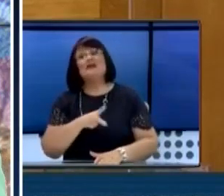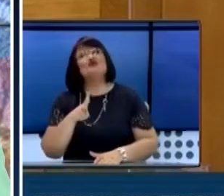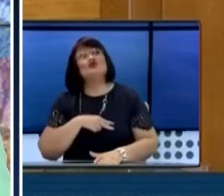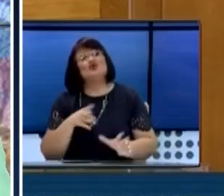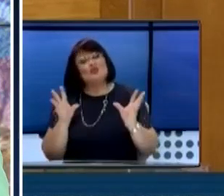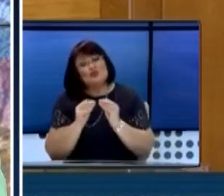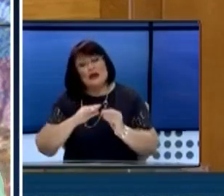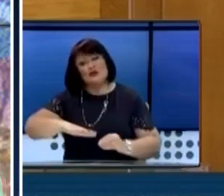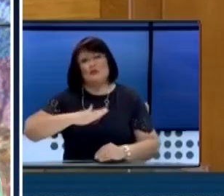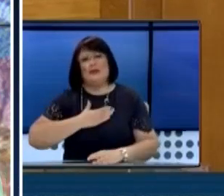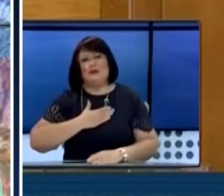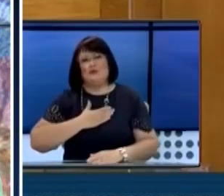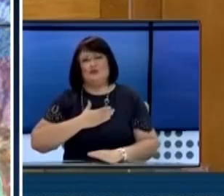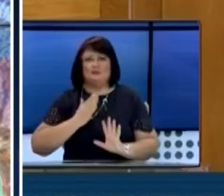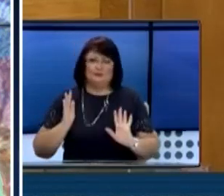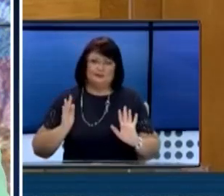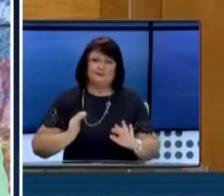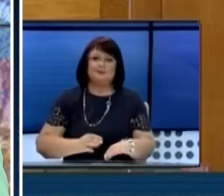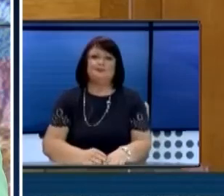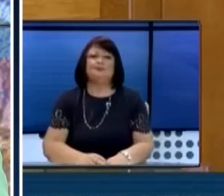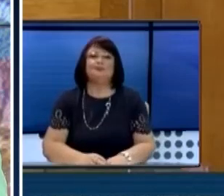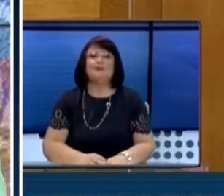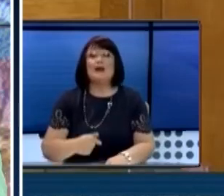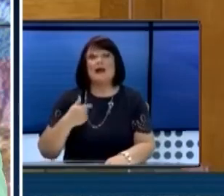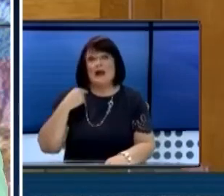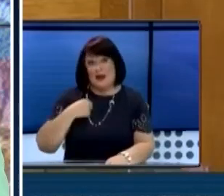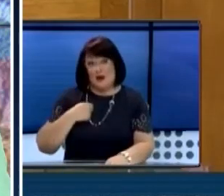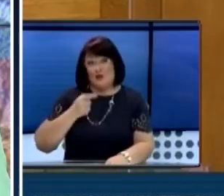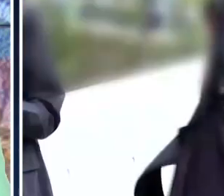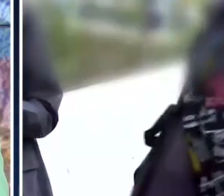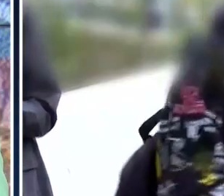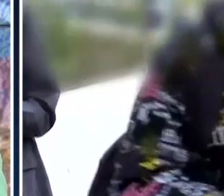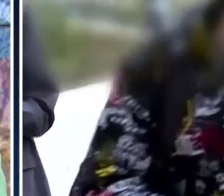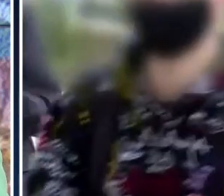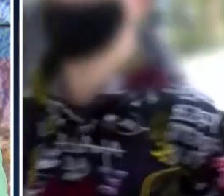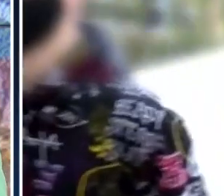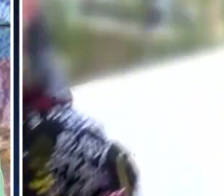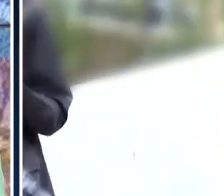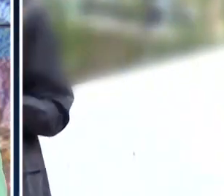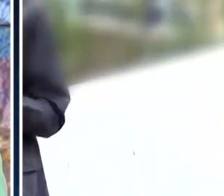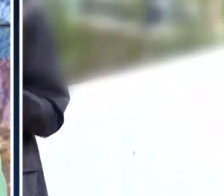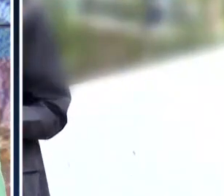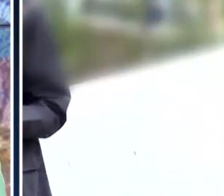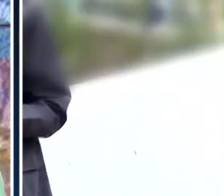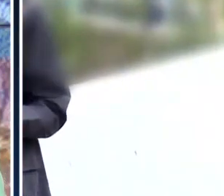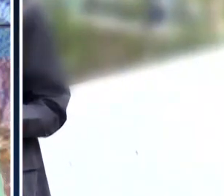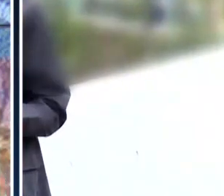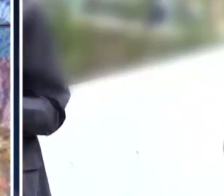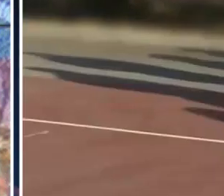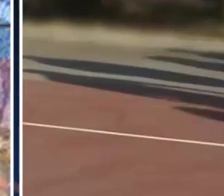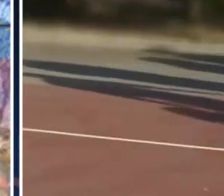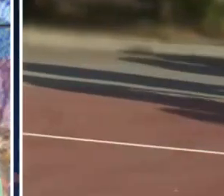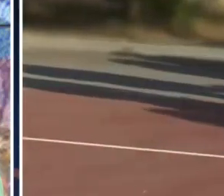ανεμβολίαστοι καθηγητές και δάσκαλοι θα μπαίνουν στις αίθουσες από Σεπτέμβριο κάνοντας αρκετά